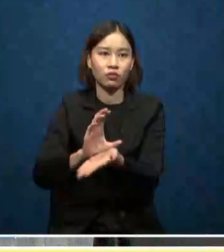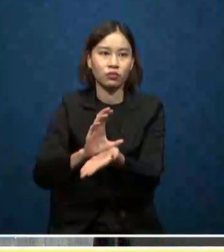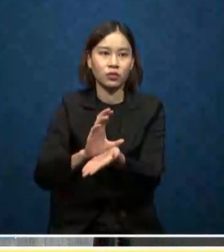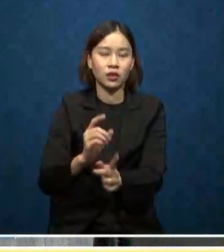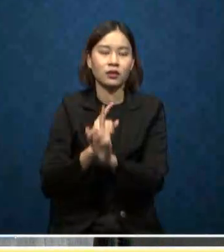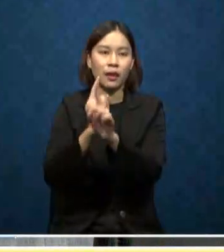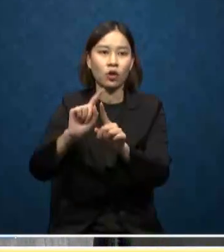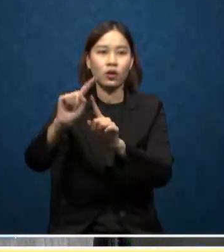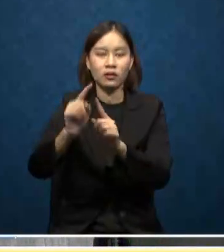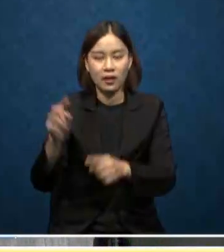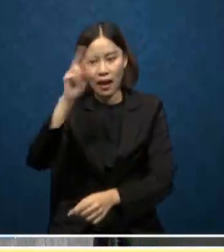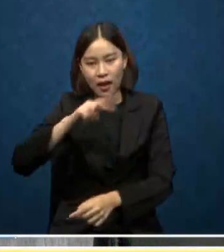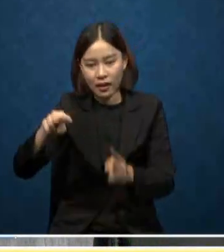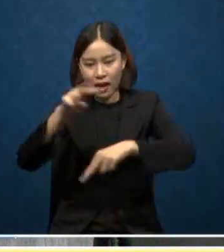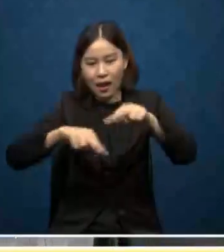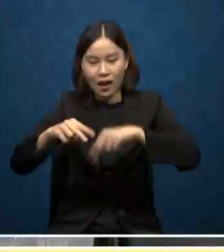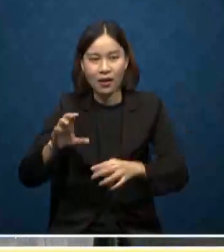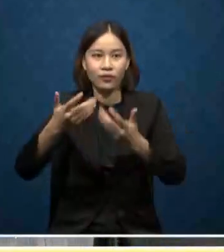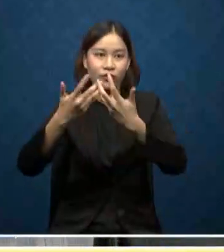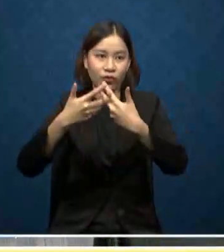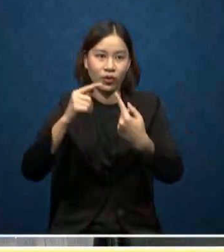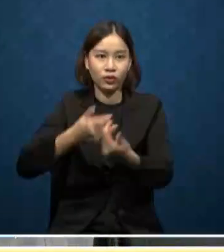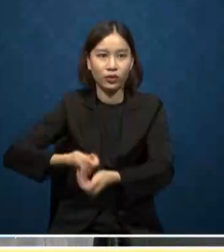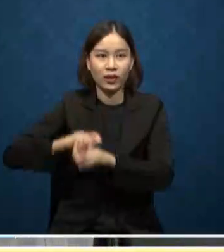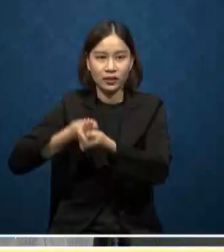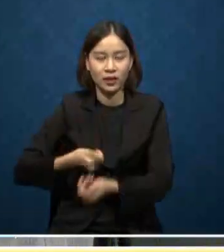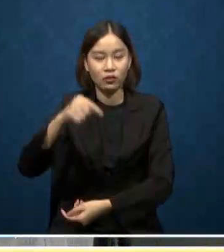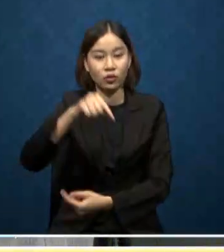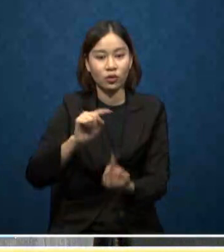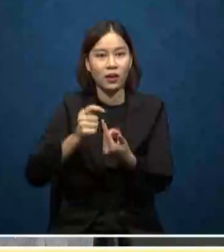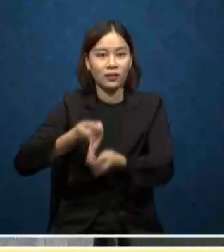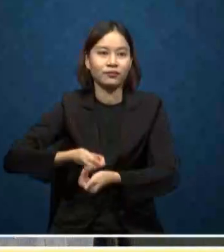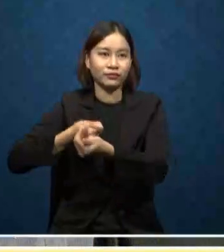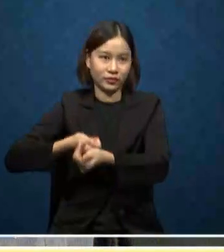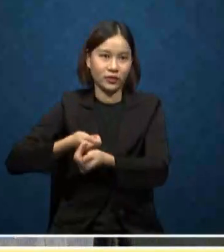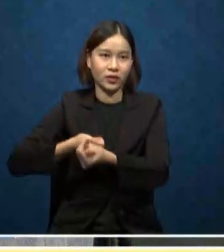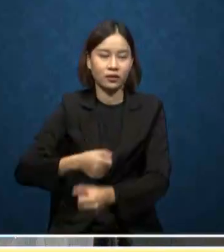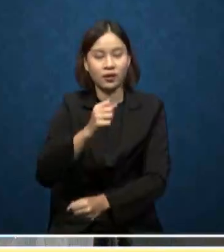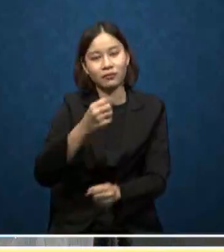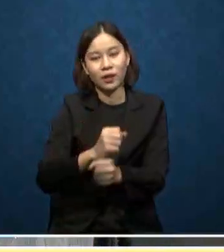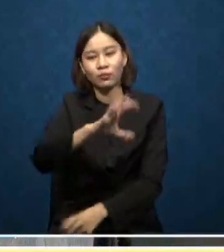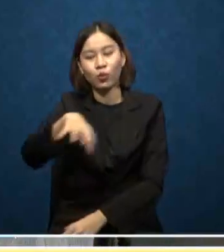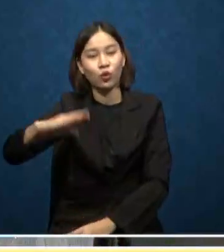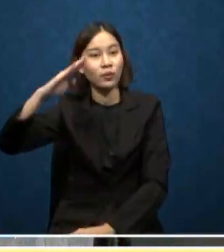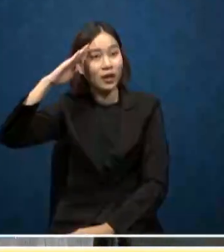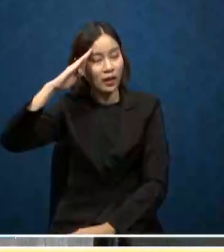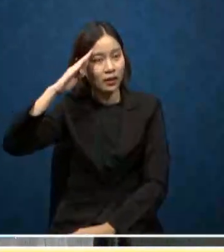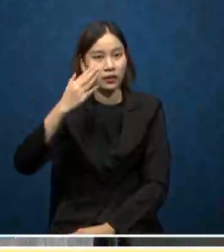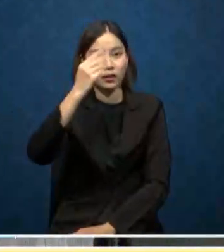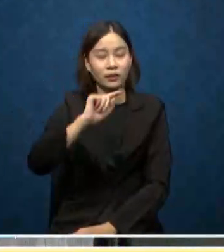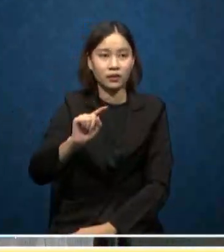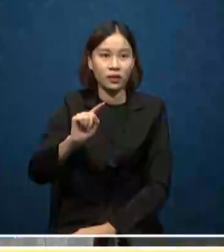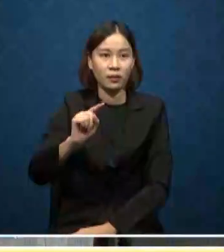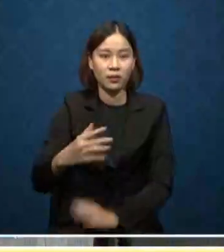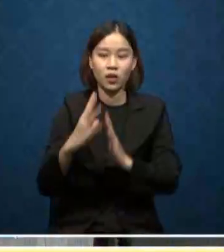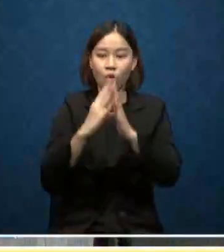1เพื่อจัดหาเครื่องจักรกลทางการเกษตรรวมไว้ที่หน่วยงานด้านการเกษตรหรือหน่วยทหารในพื้นที่พร้อมจั